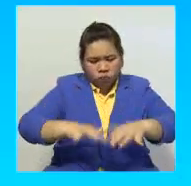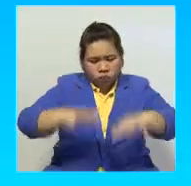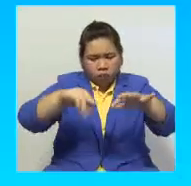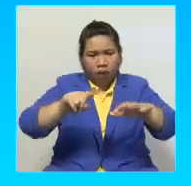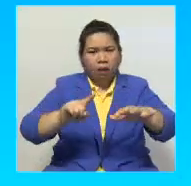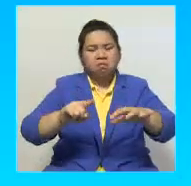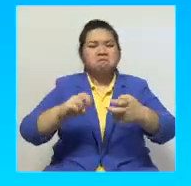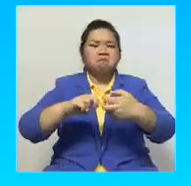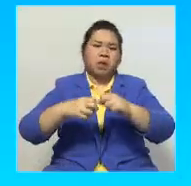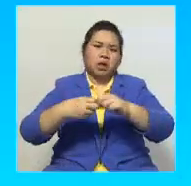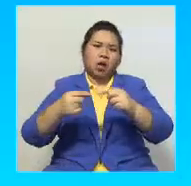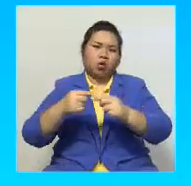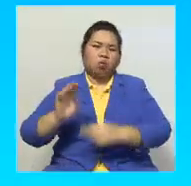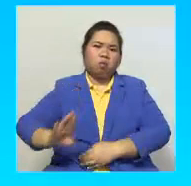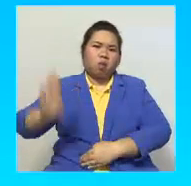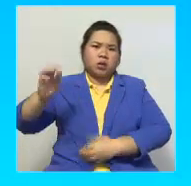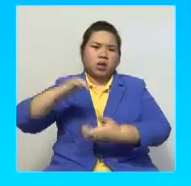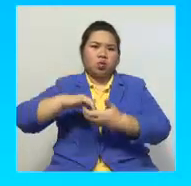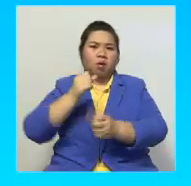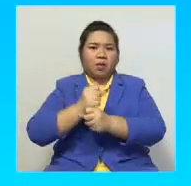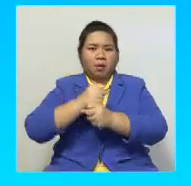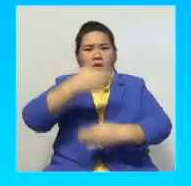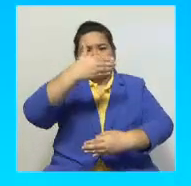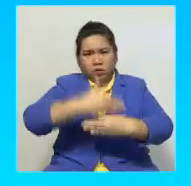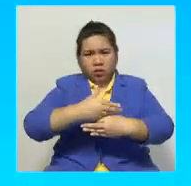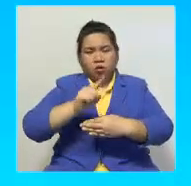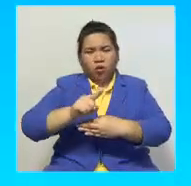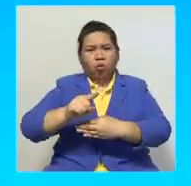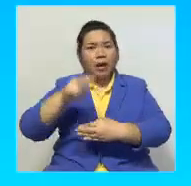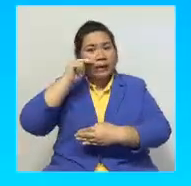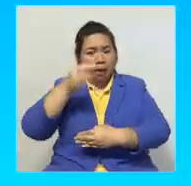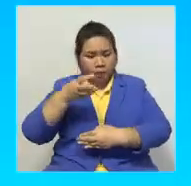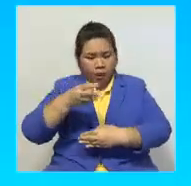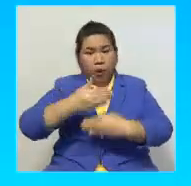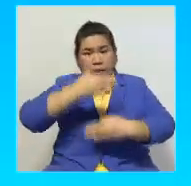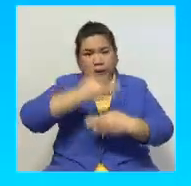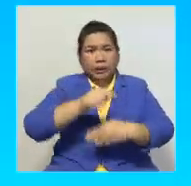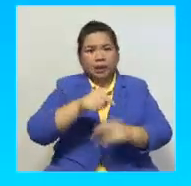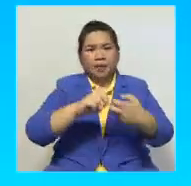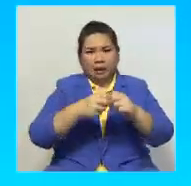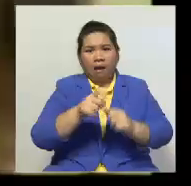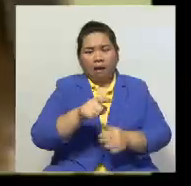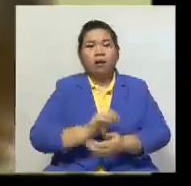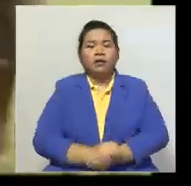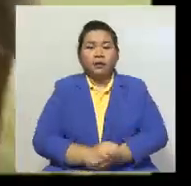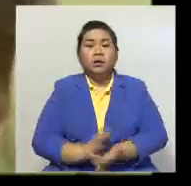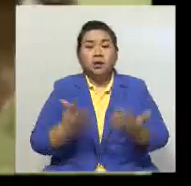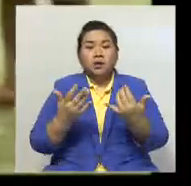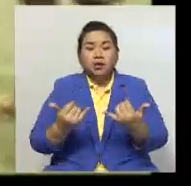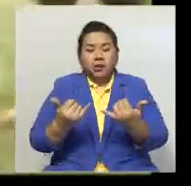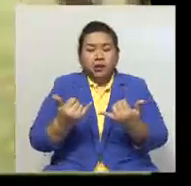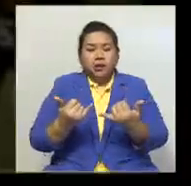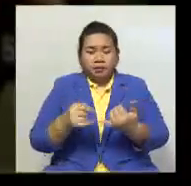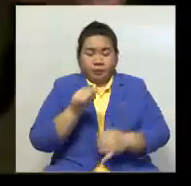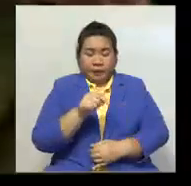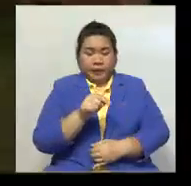กิจของบริษัทผู้ร่วมทุนในโครงการก่อสร้างเขื่อนเซเปียนเซน้ำน้อยแห่งนี้ด้วยนะคะ ค่ะพื้นที่เบื้องต้นเนี่ย